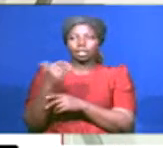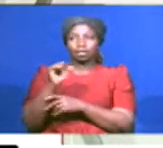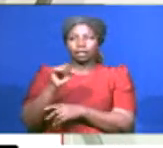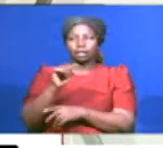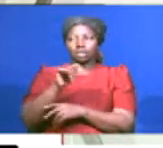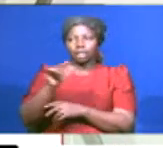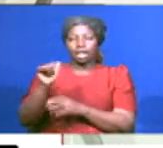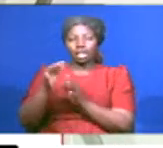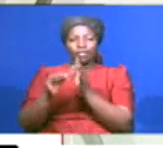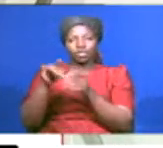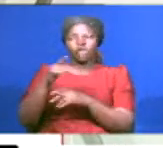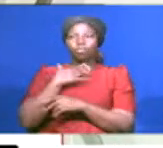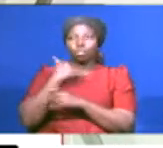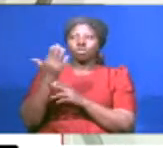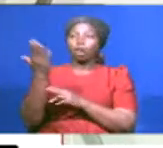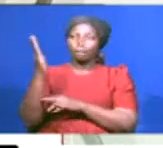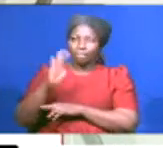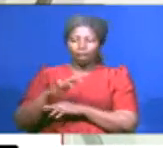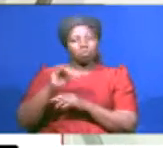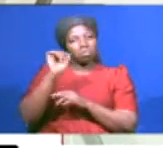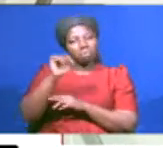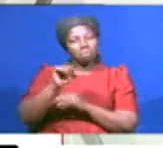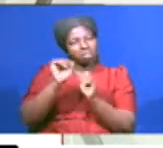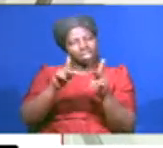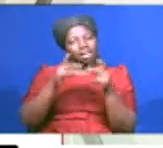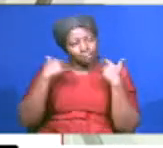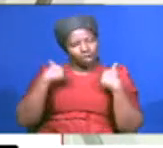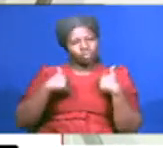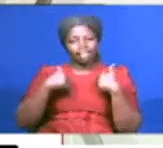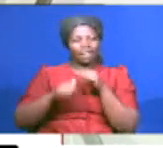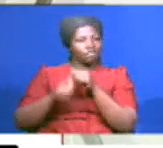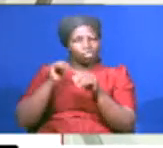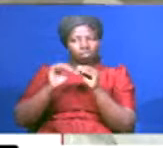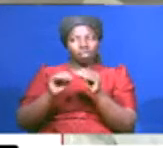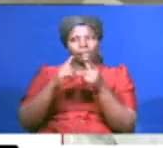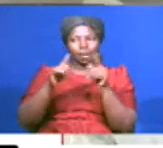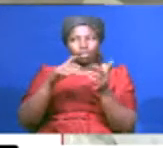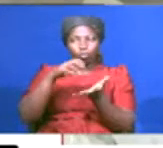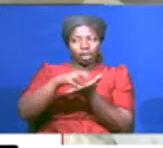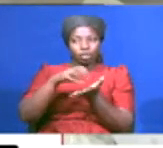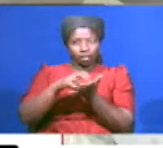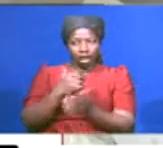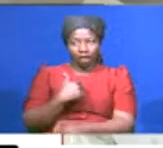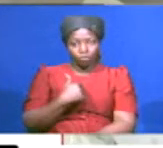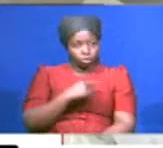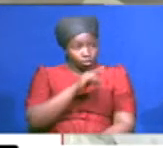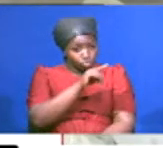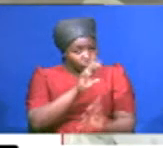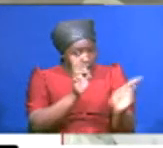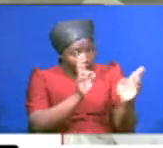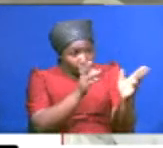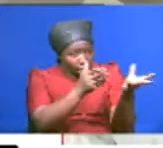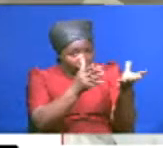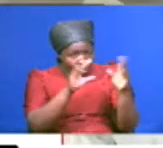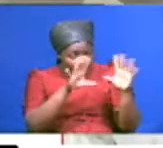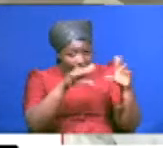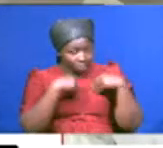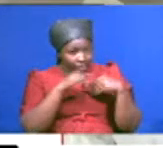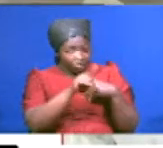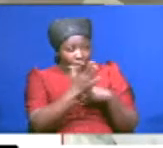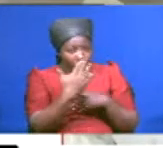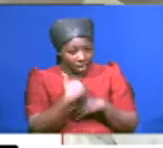ndiyo, sijakataa, lakini kuna conditions. Oh, you're still ready to accept her back, eh? With